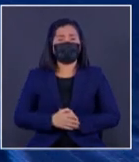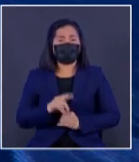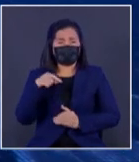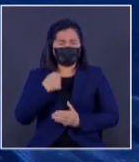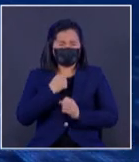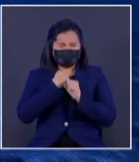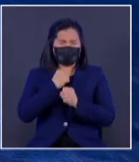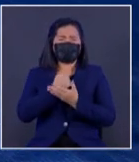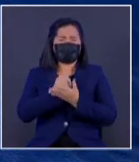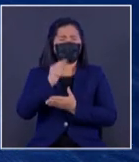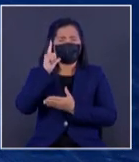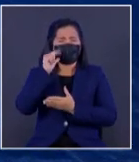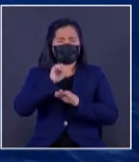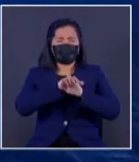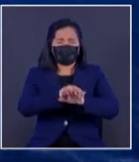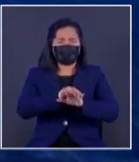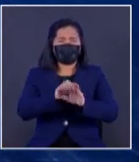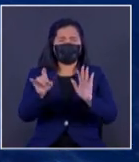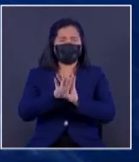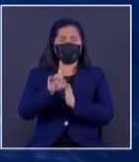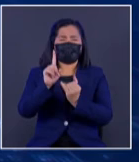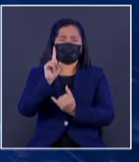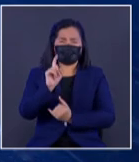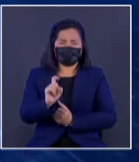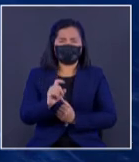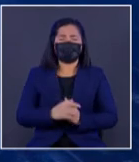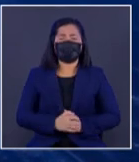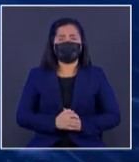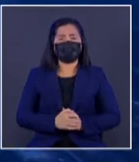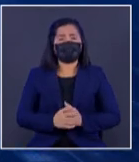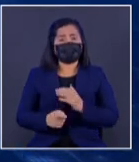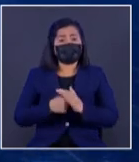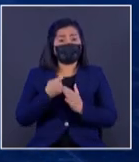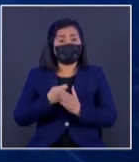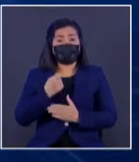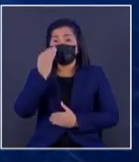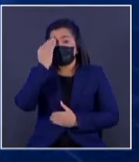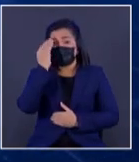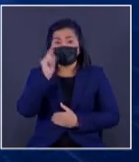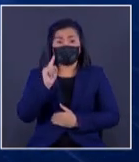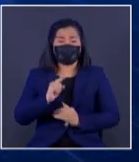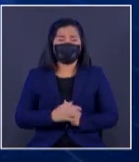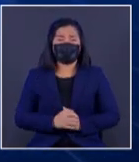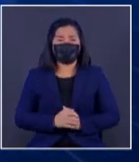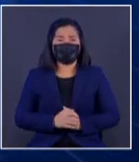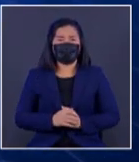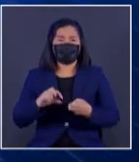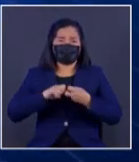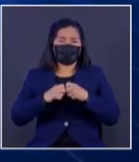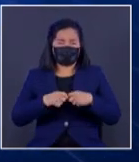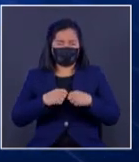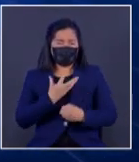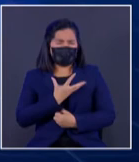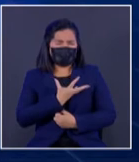แม่แต่สุดท้ายแม่สิ้นใจระหว่างทางส่วนสาเหตุการเสียชีวิตของแม่คำผันเกิดจากเส้นเลือดหัว